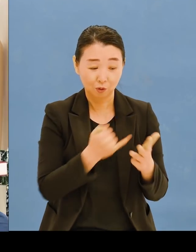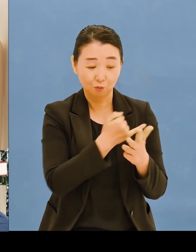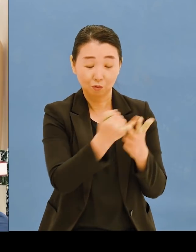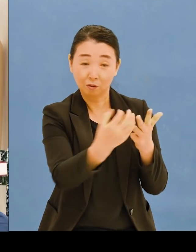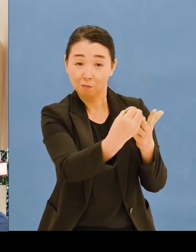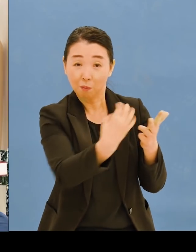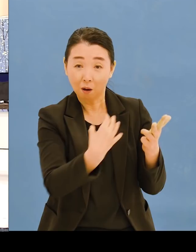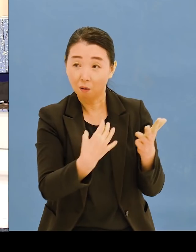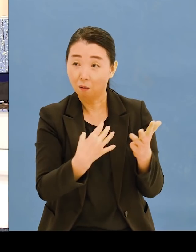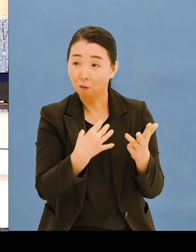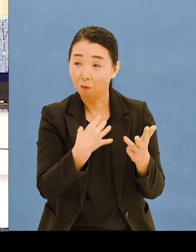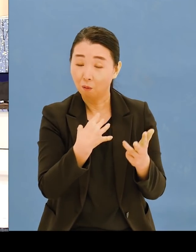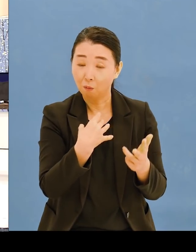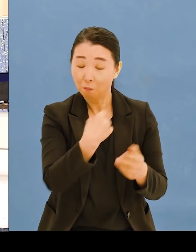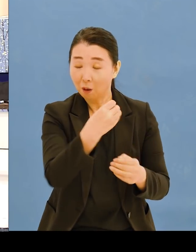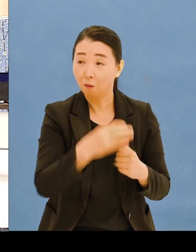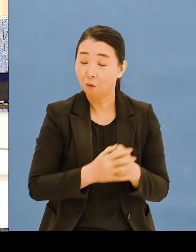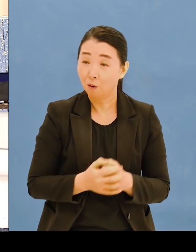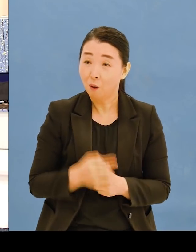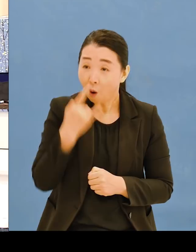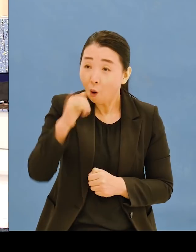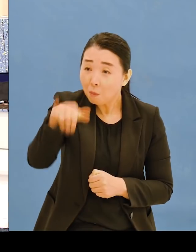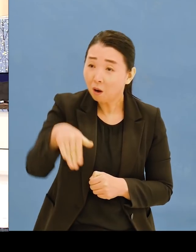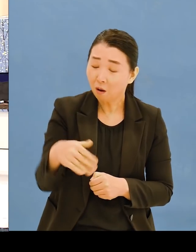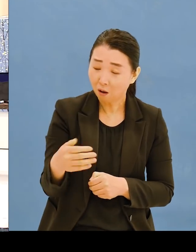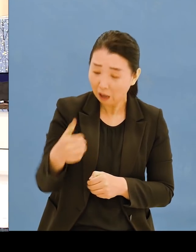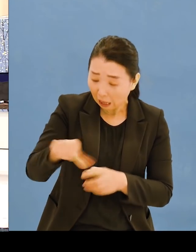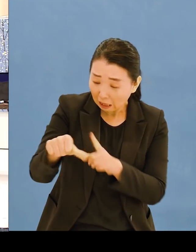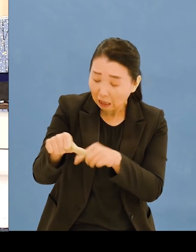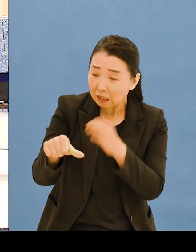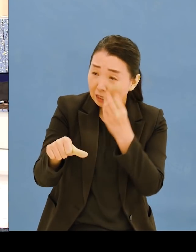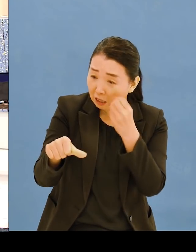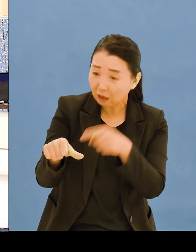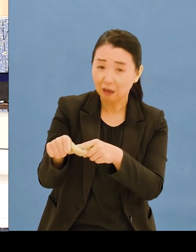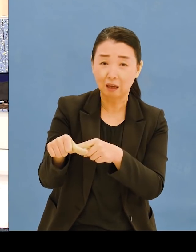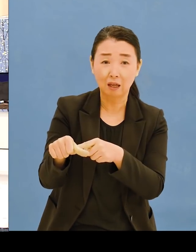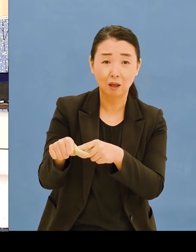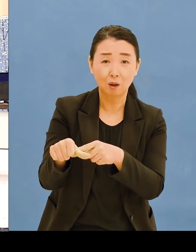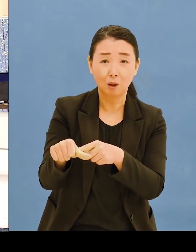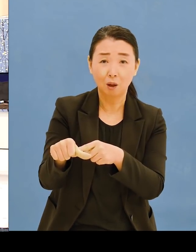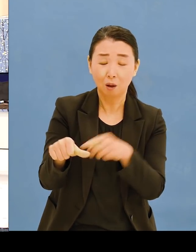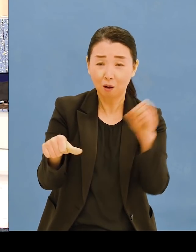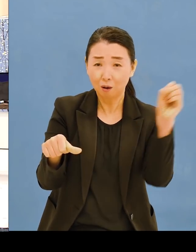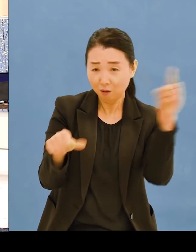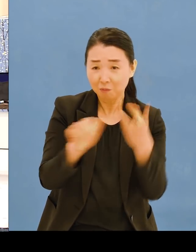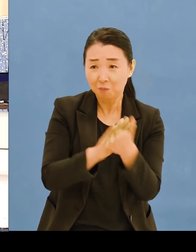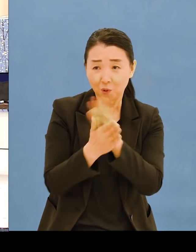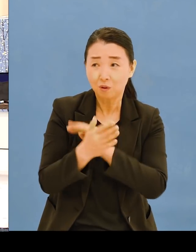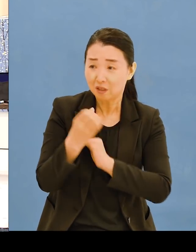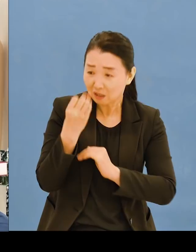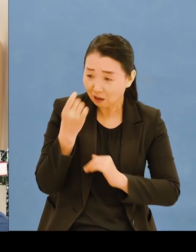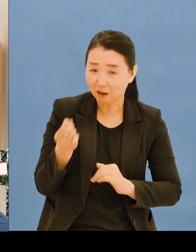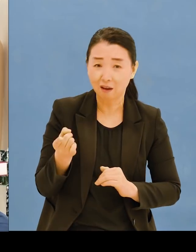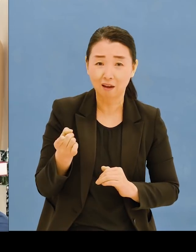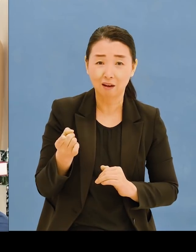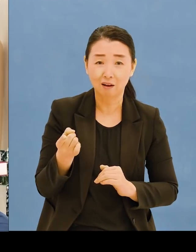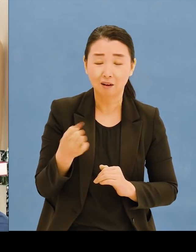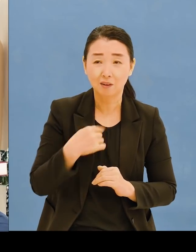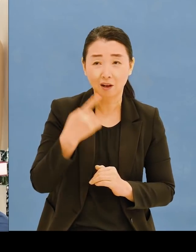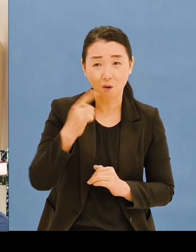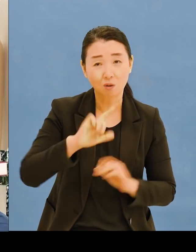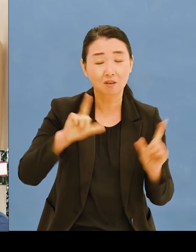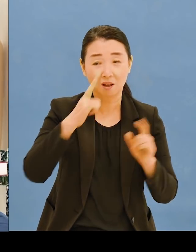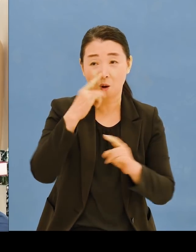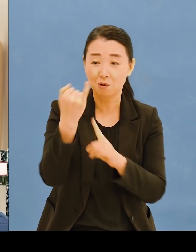엄마 진앙 이상하다고. 진앙 이상하다고. 얘 갑자기 애가 변했다고. 그래서 제가 어느 날은